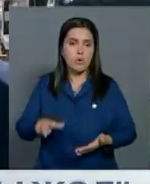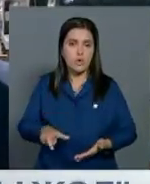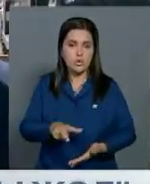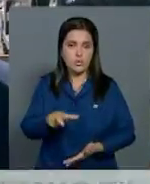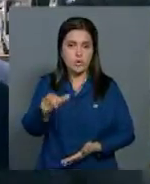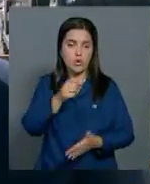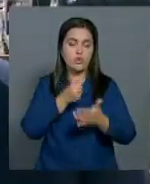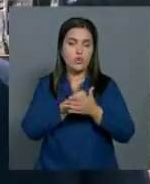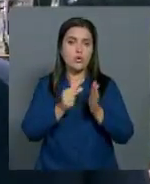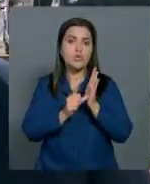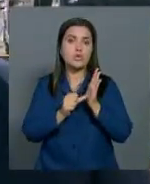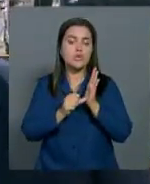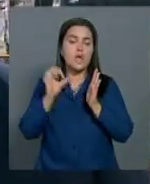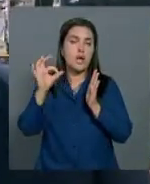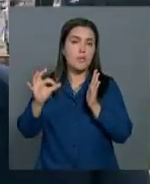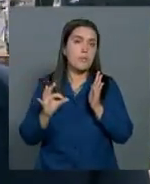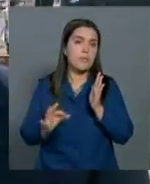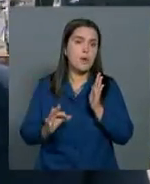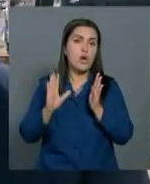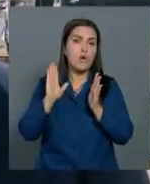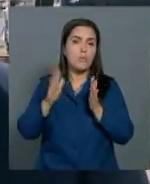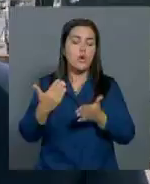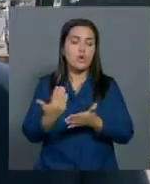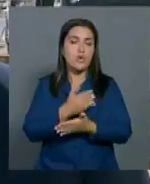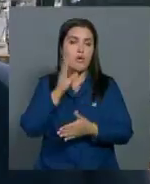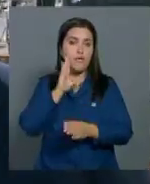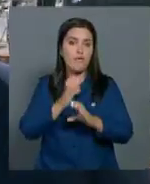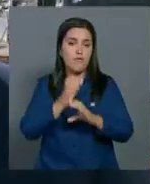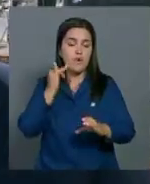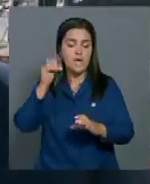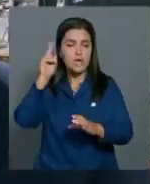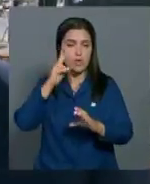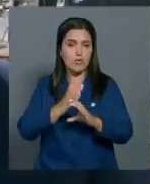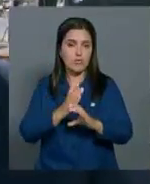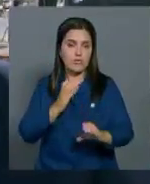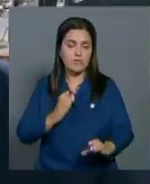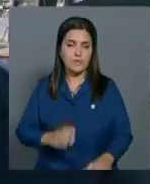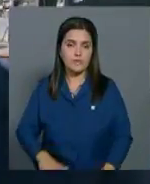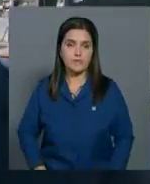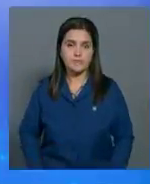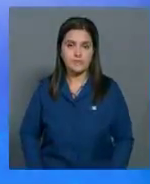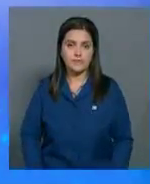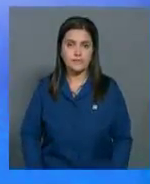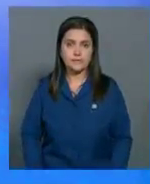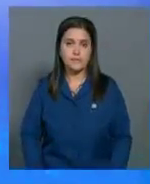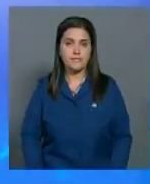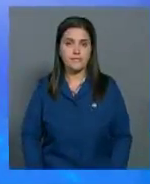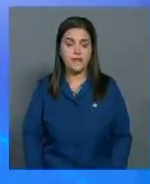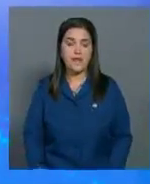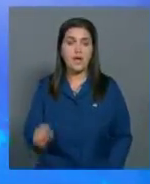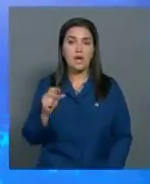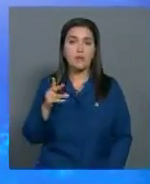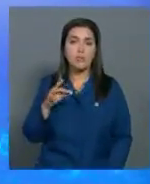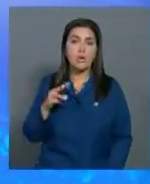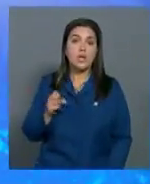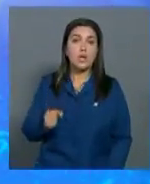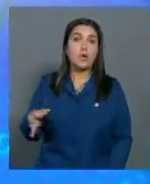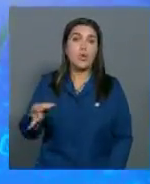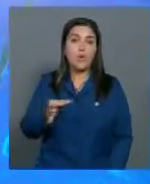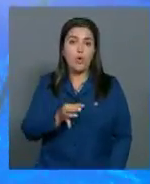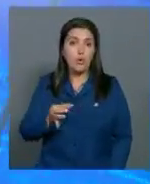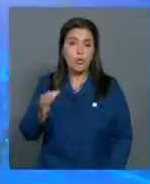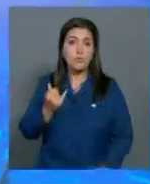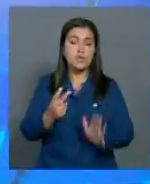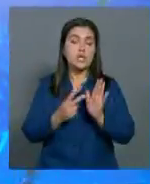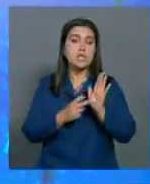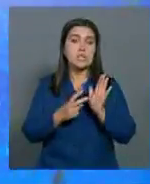до 60% обновления водопроводных и канализационных систем. С начала года в Акмолинской области